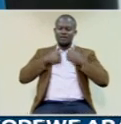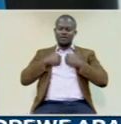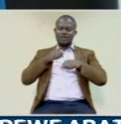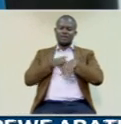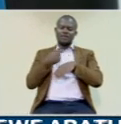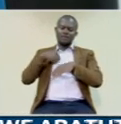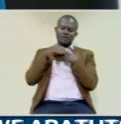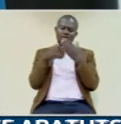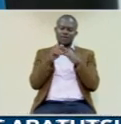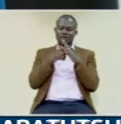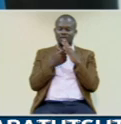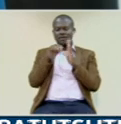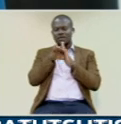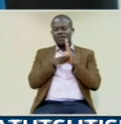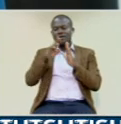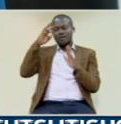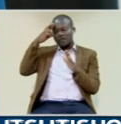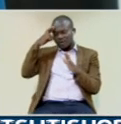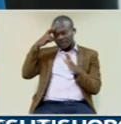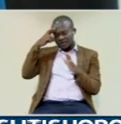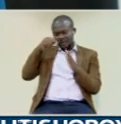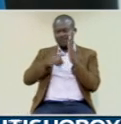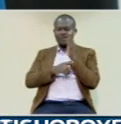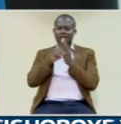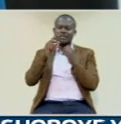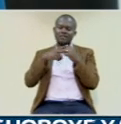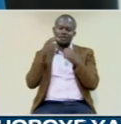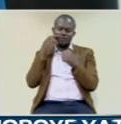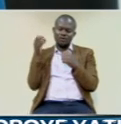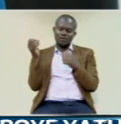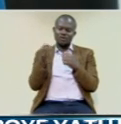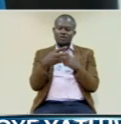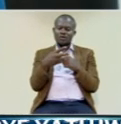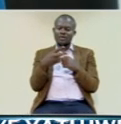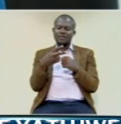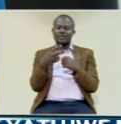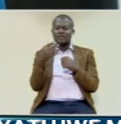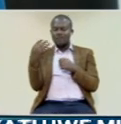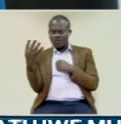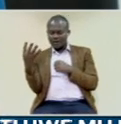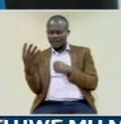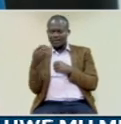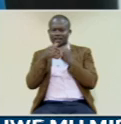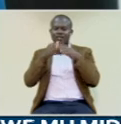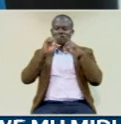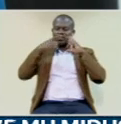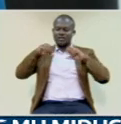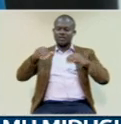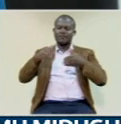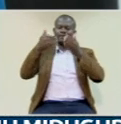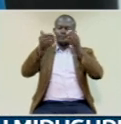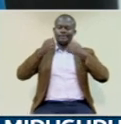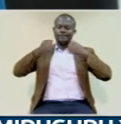ubwo twatangiraga gahunda yo kwibuka ku itariki 7 z'ukwezi kwa kane. Iryo jambo twarigejeje